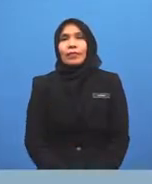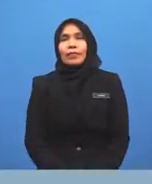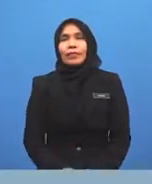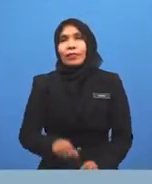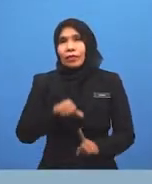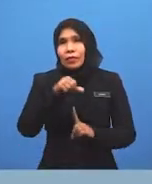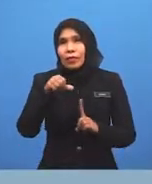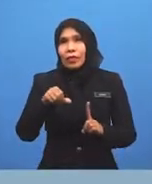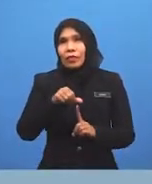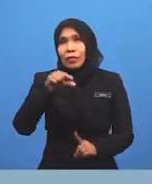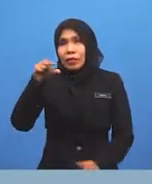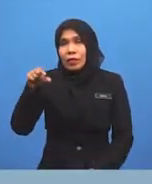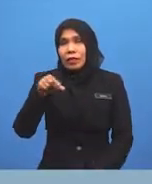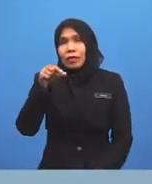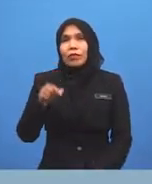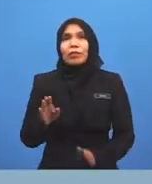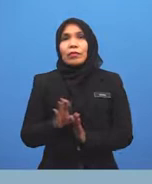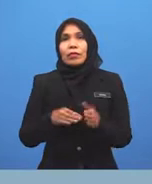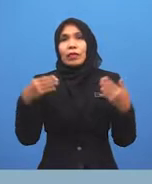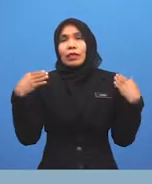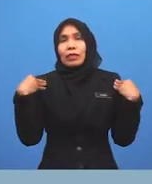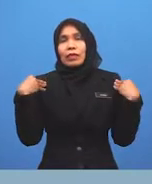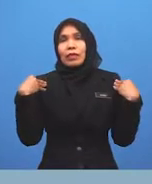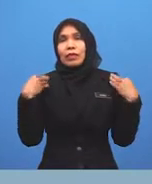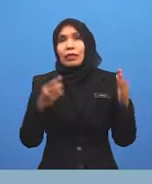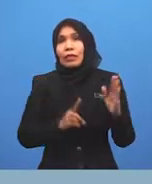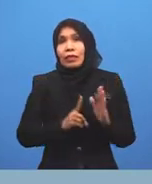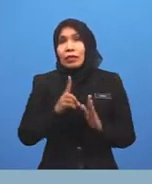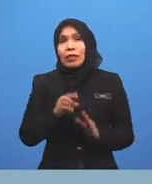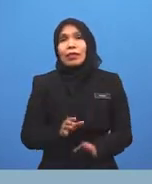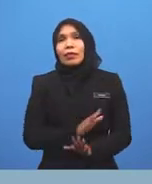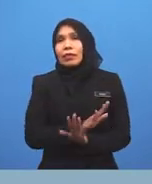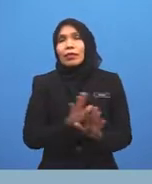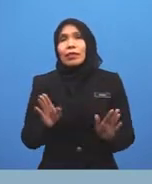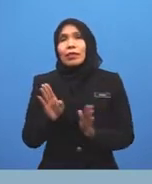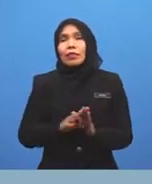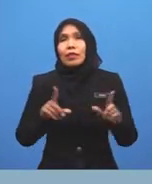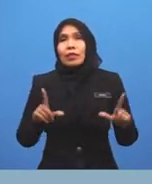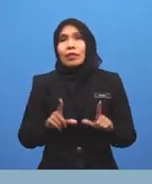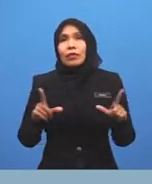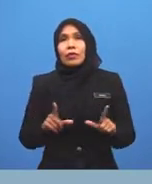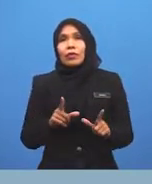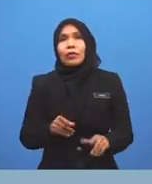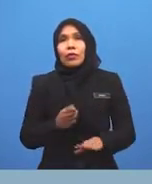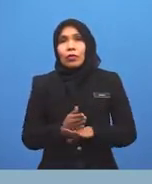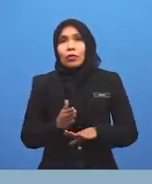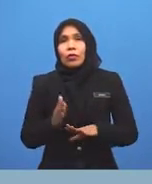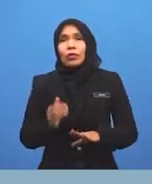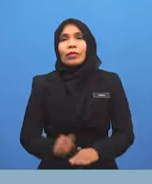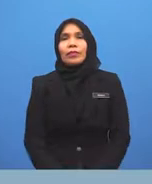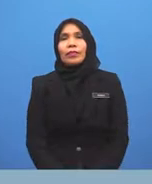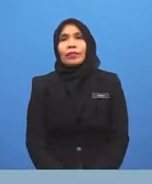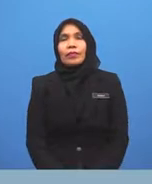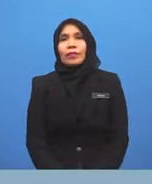Apabila gegelung berada pada kedudukan menegak, tiada berlaku pemotongan flux. Maka,